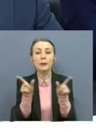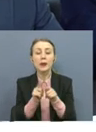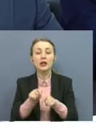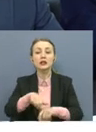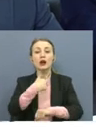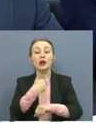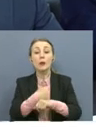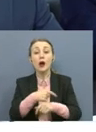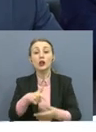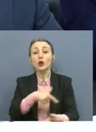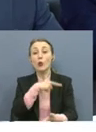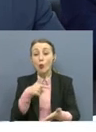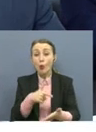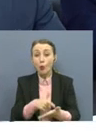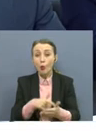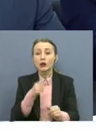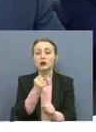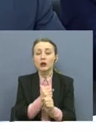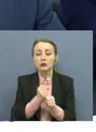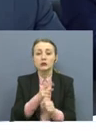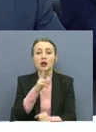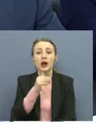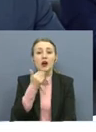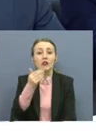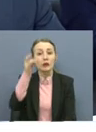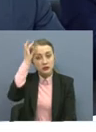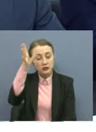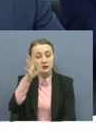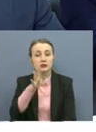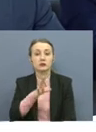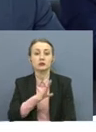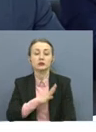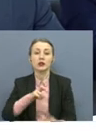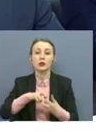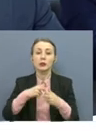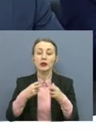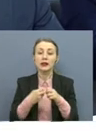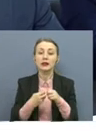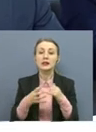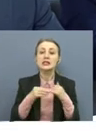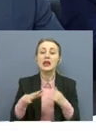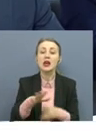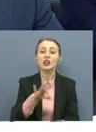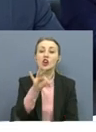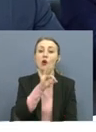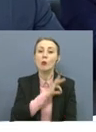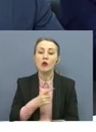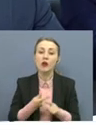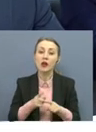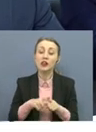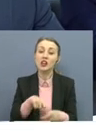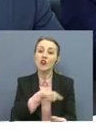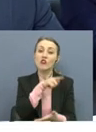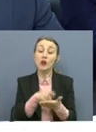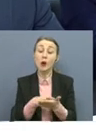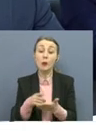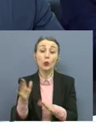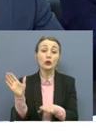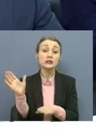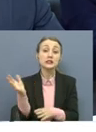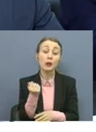бар. Десе де, өткен жылы 400-ге жуық кәсіпкердің жері тартылып алынған. Сондықтан кәсіпкерлердің негізінен жерге